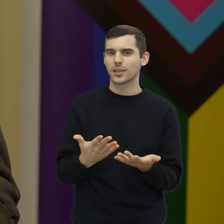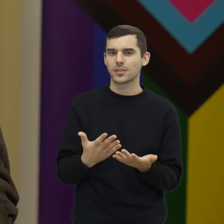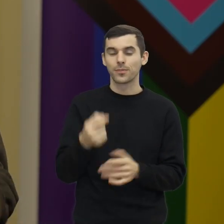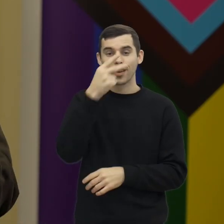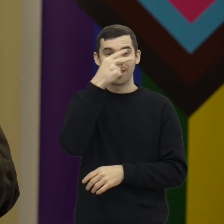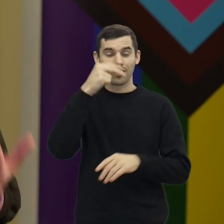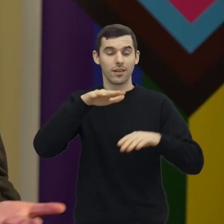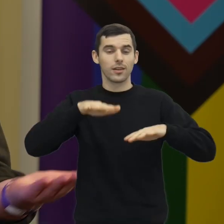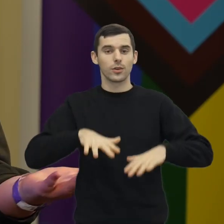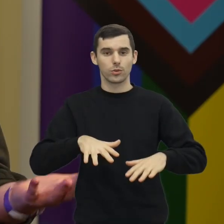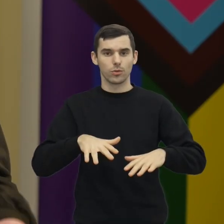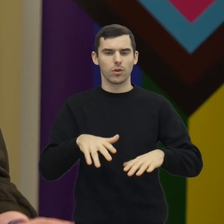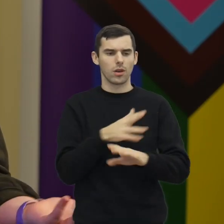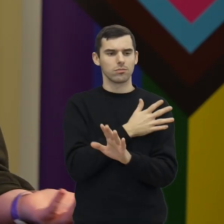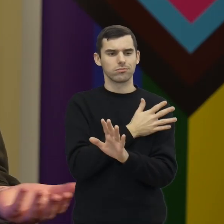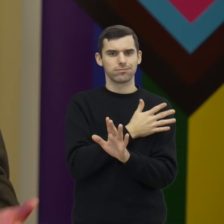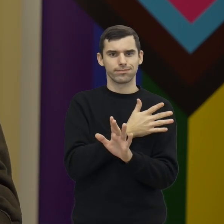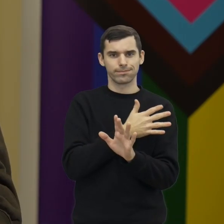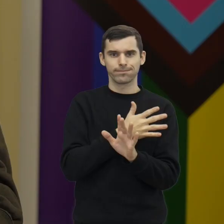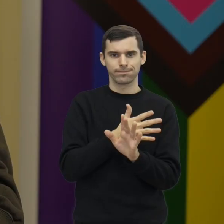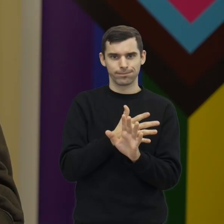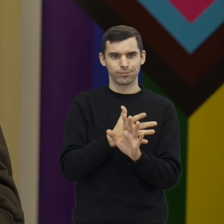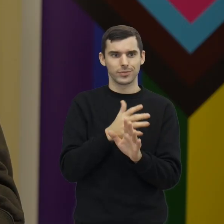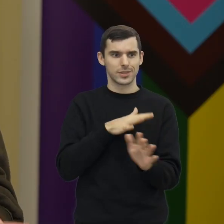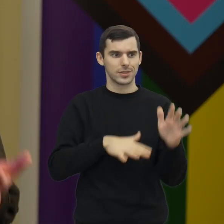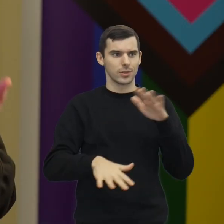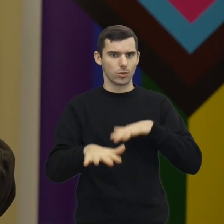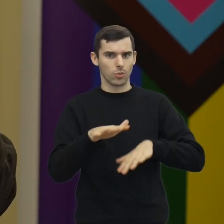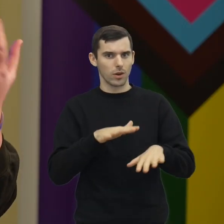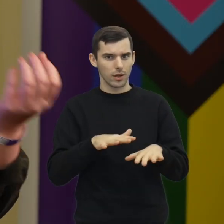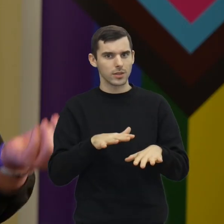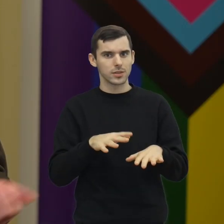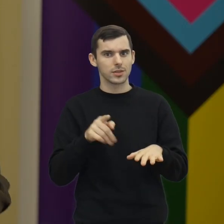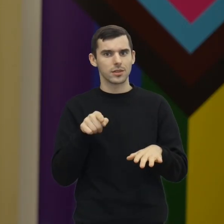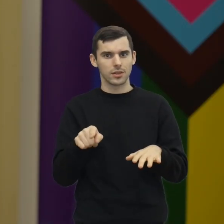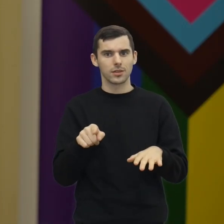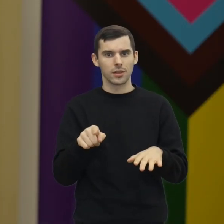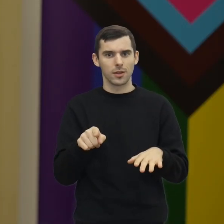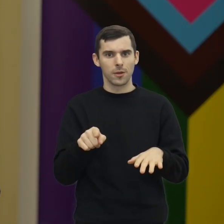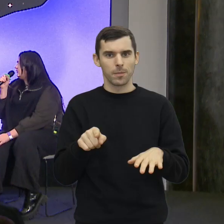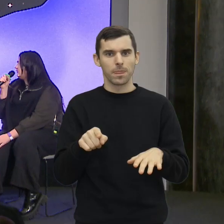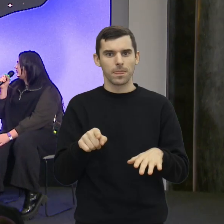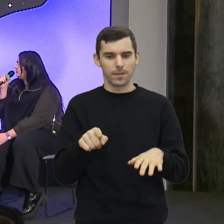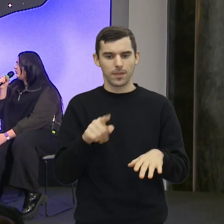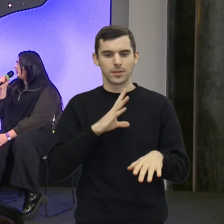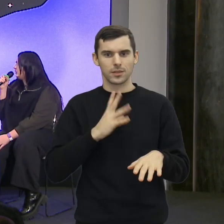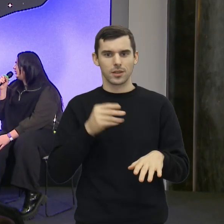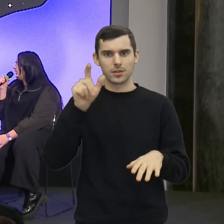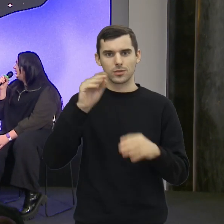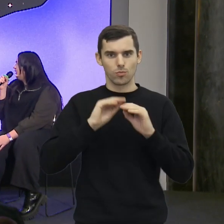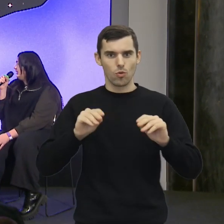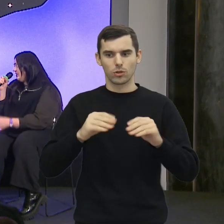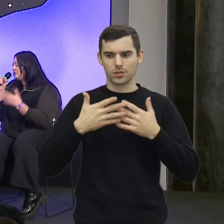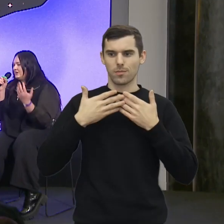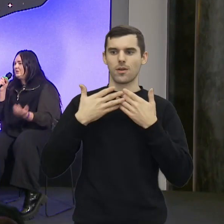neturime iki šiol turbūt nei vieno tokio atvejo, kad turėtume atvirą trans